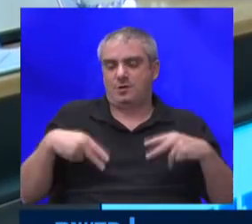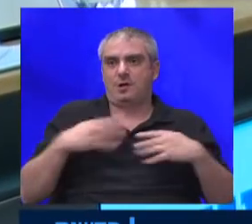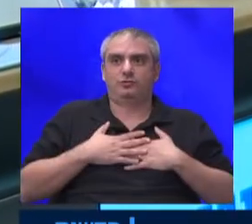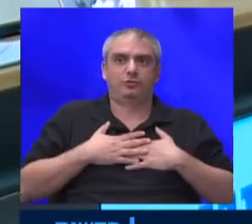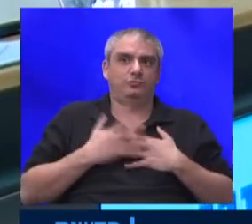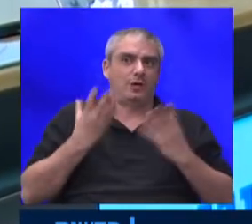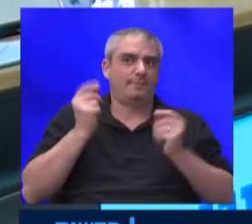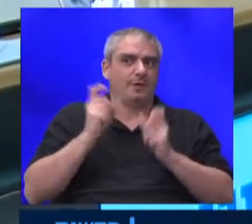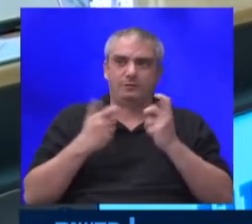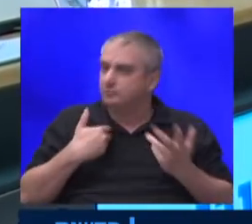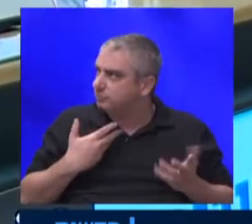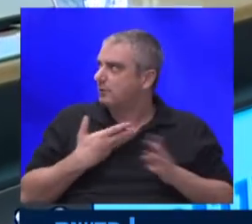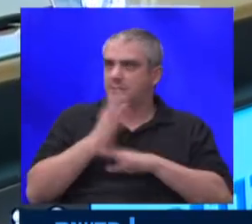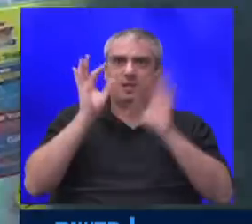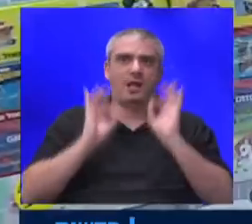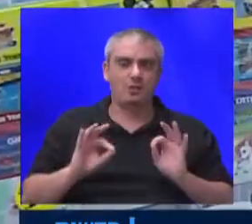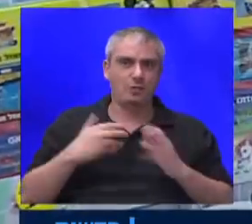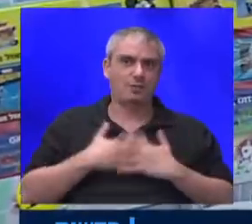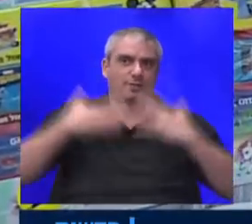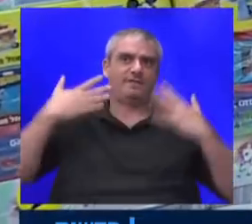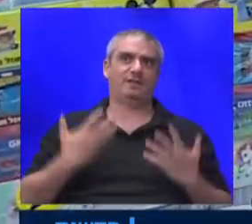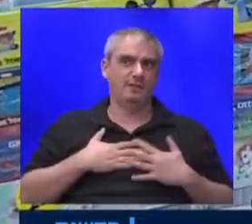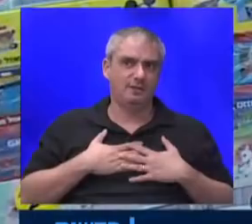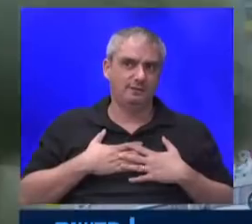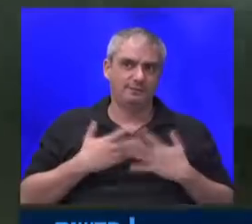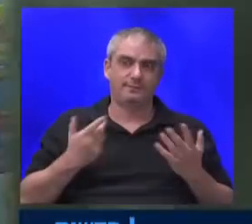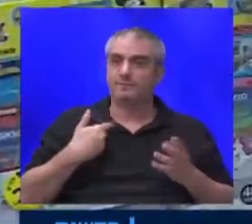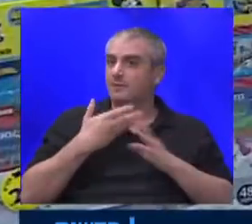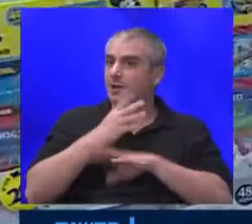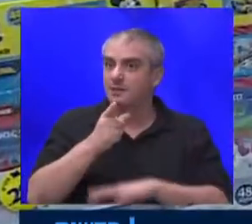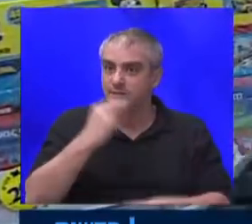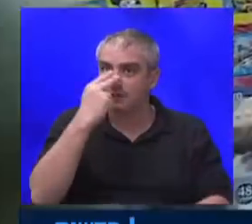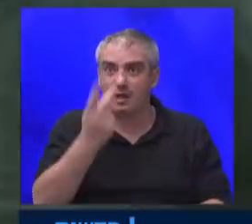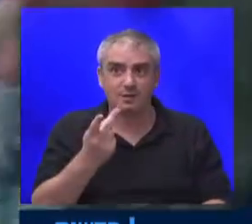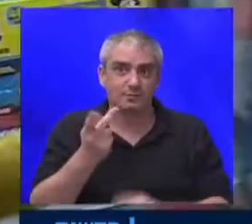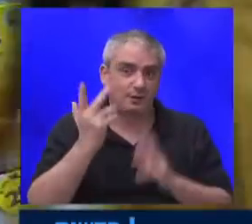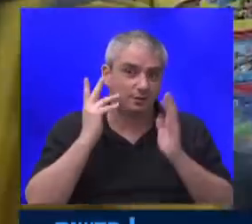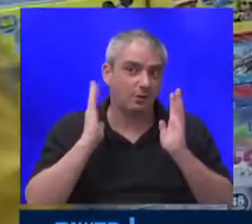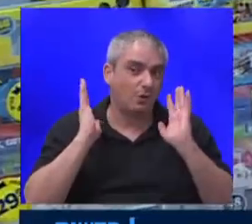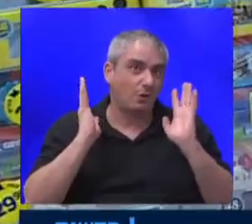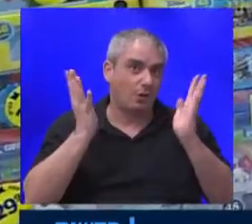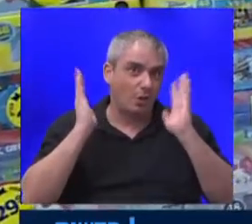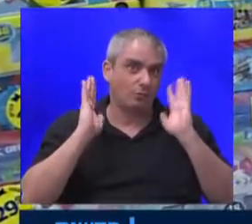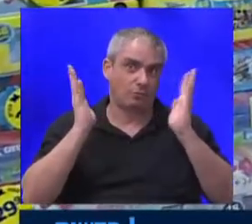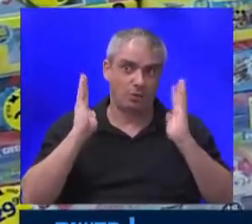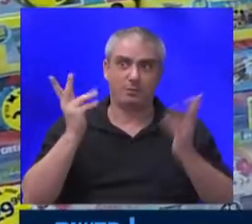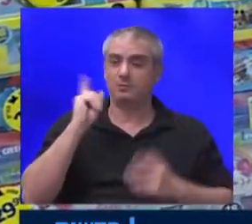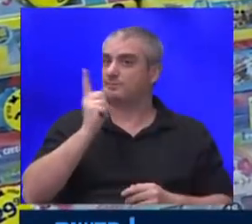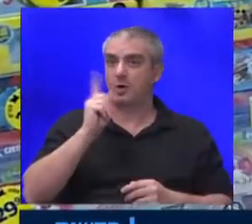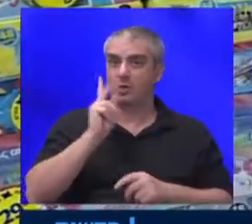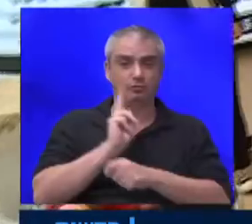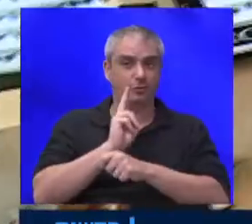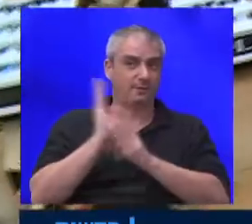פה, ואז נכנסתי לחנות, נבלתי. נכנסתי, ראיתי שזה לא נורא כל כך, אבל אם לא ישומרים על הסדר, הייתי